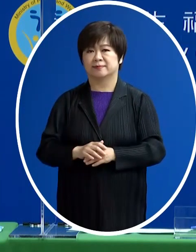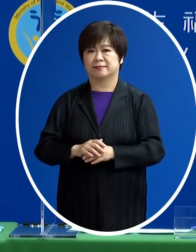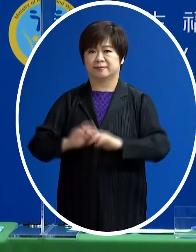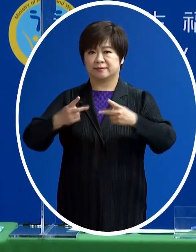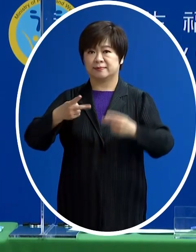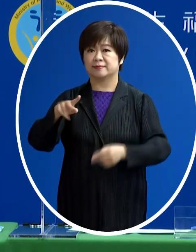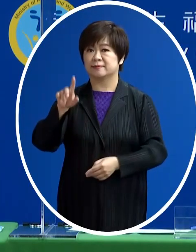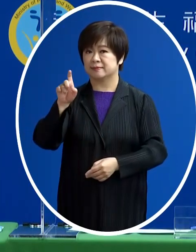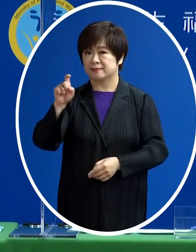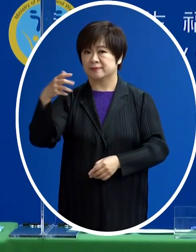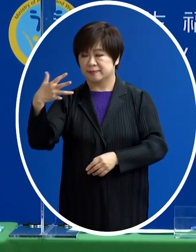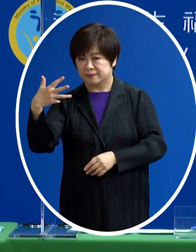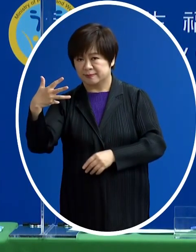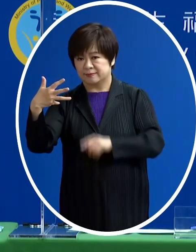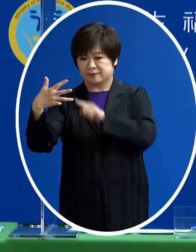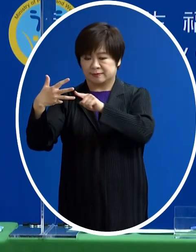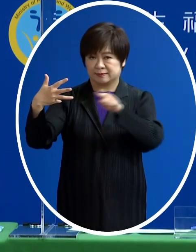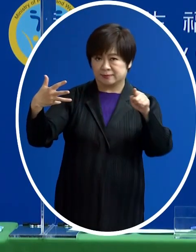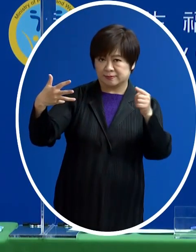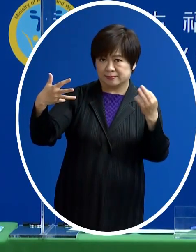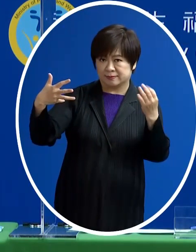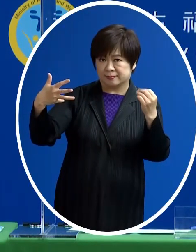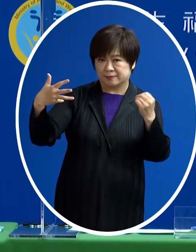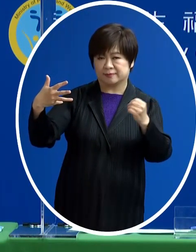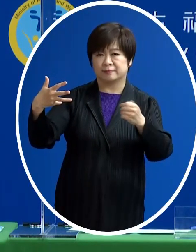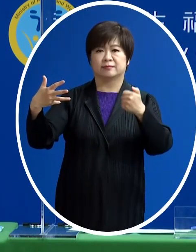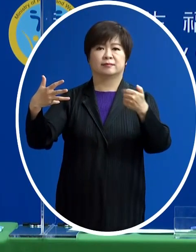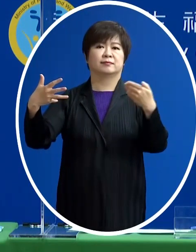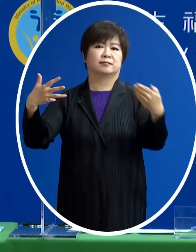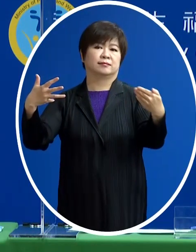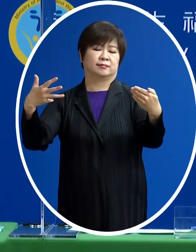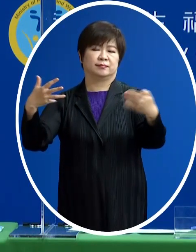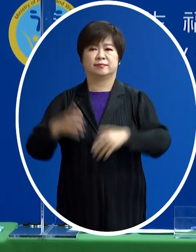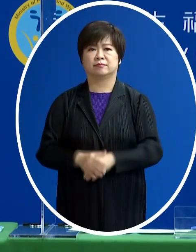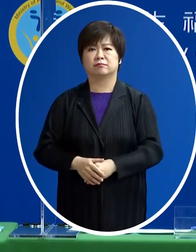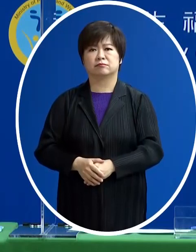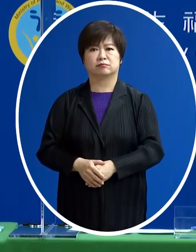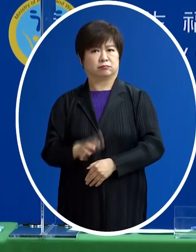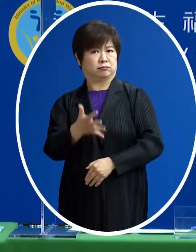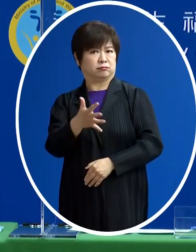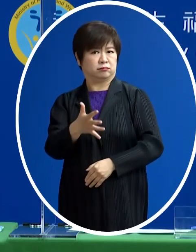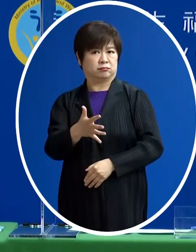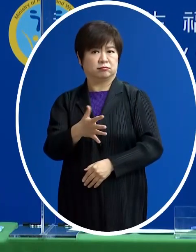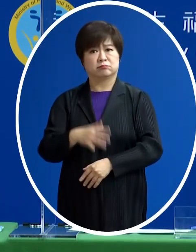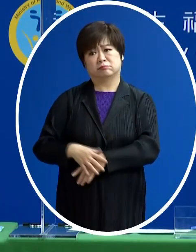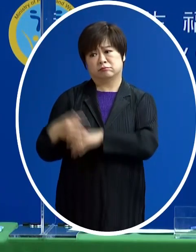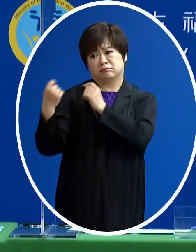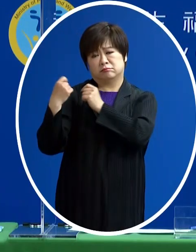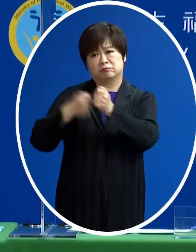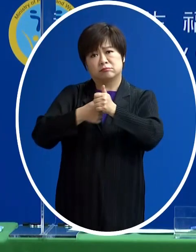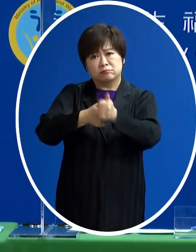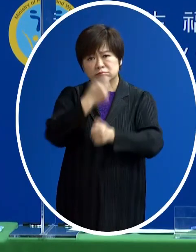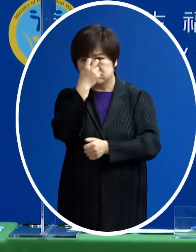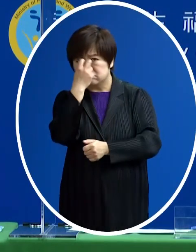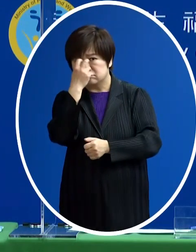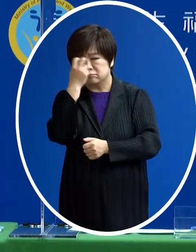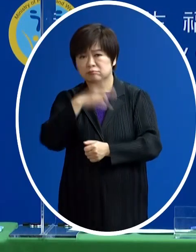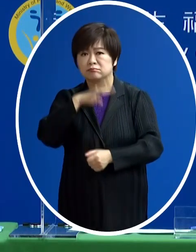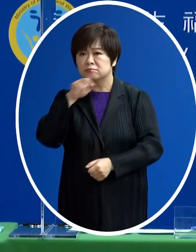为18岁，那另外上限的话调高为59岁哈。那主要是在最近的观察，就是说，一